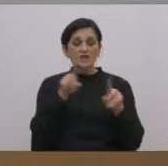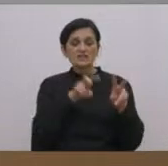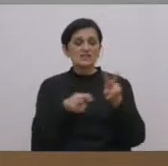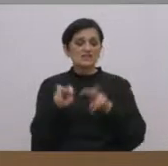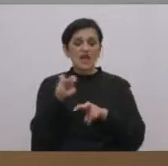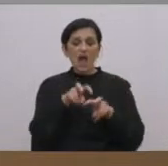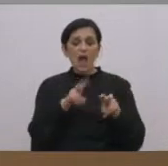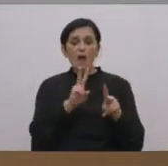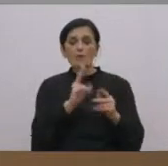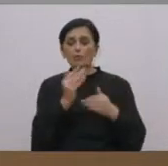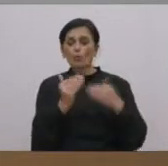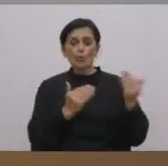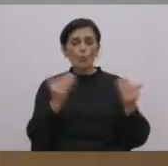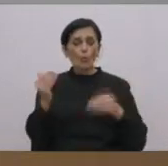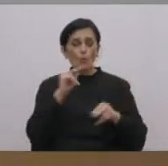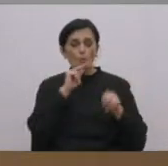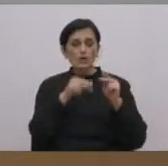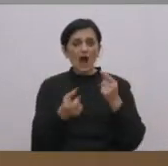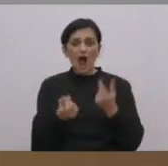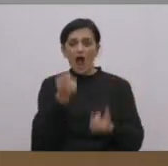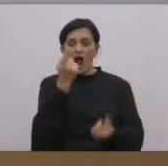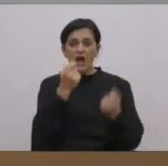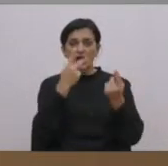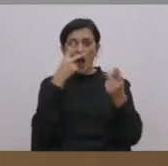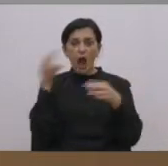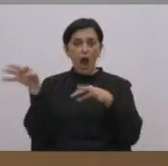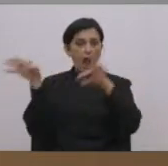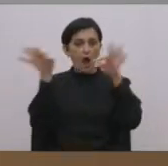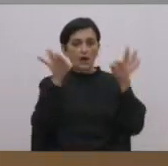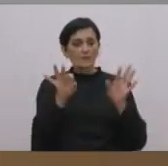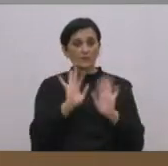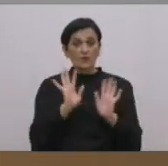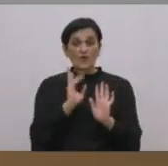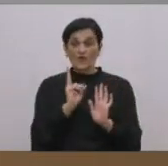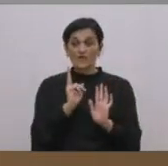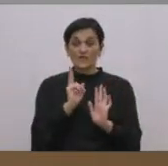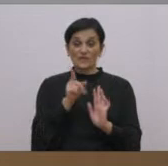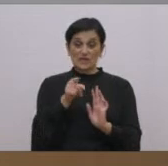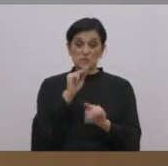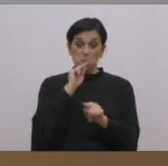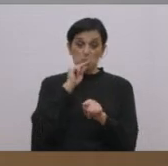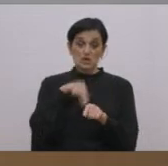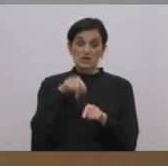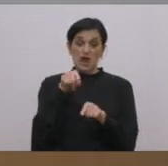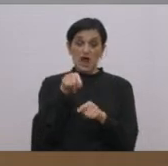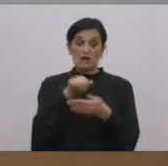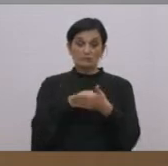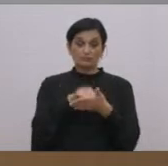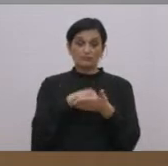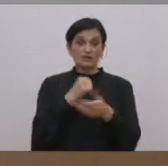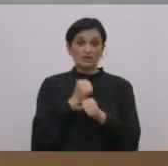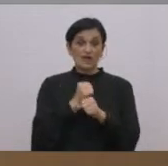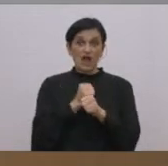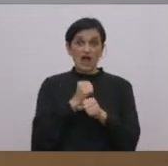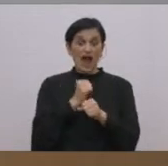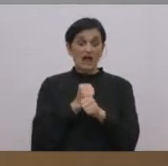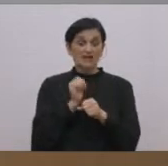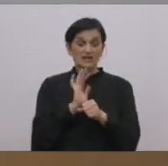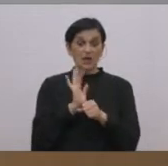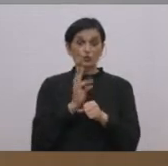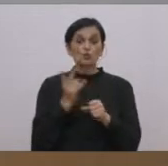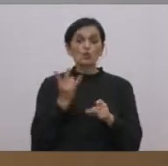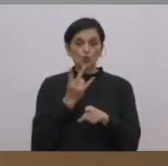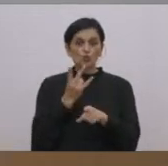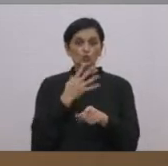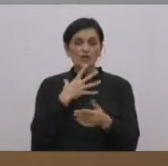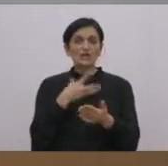zmai, vihaz, bralul, bagamu, am zeurot, magram. Tu ești vihaz, bralul, bit, keteba. Ar keteba, o profesora, dar am să sun la